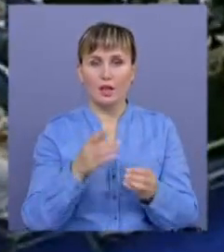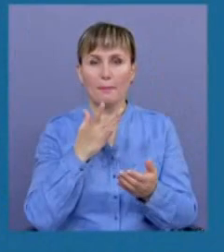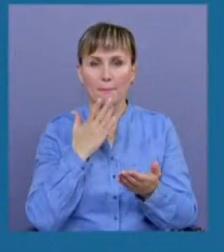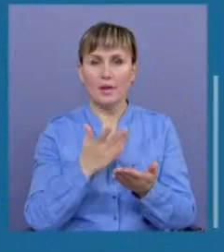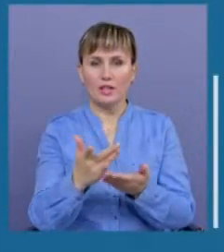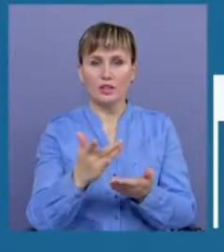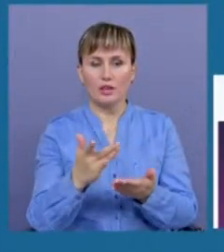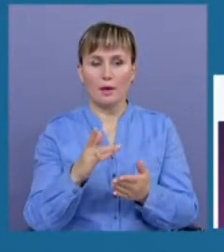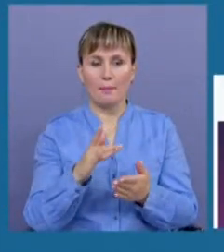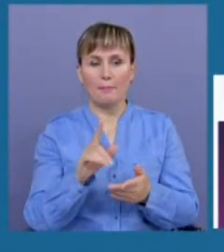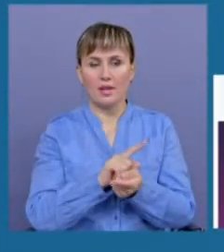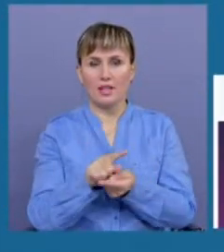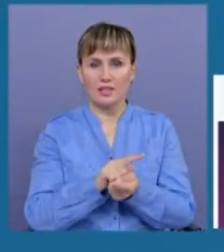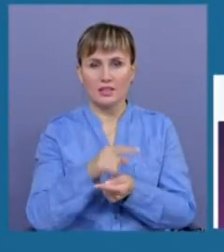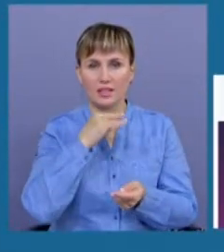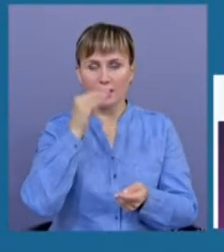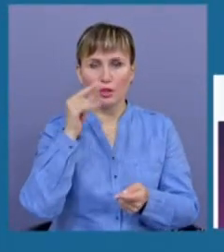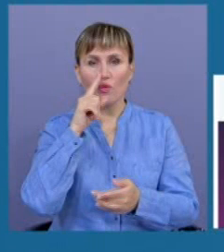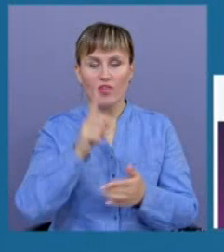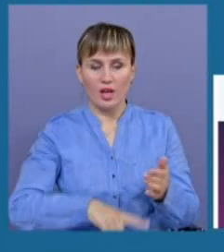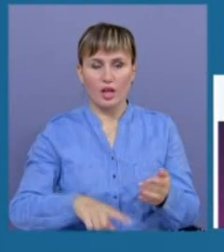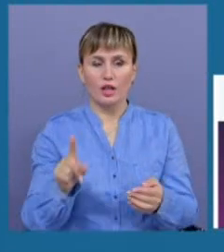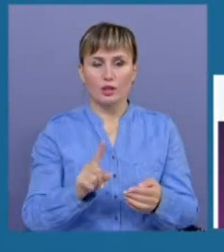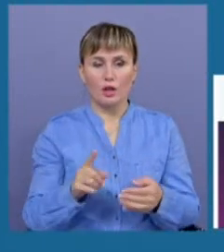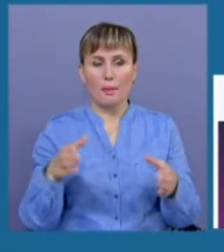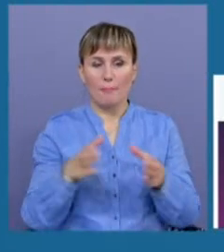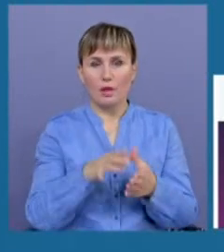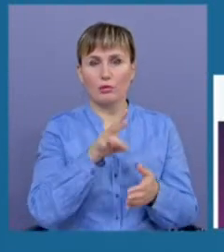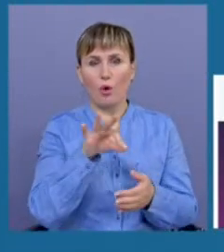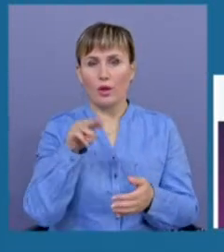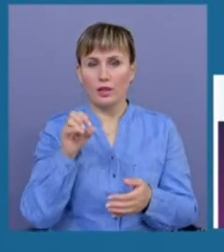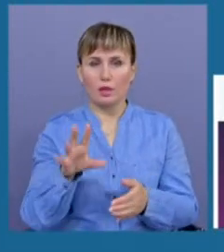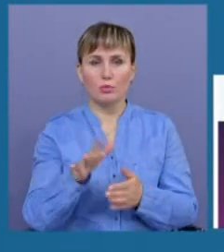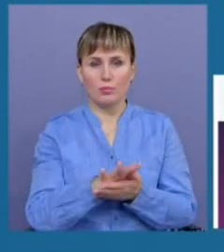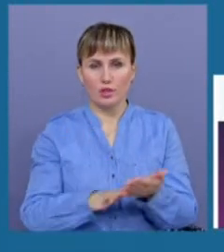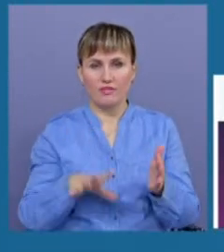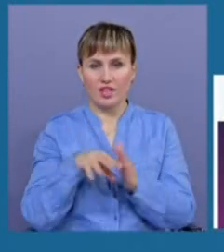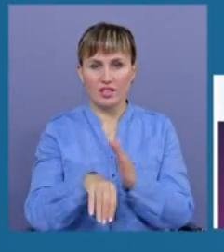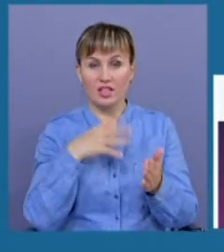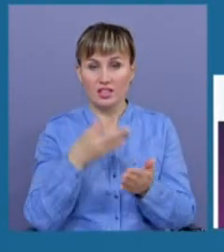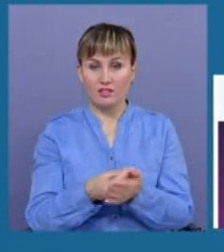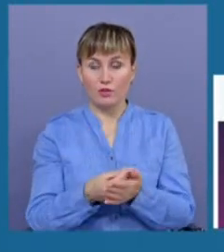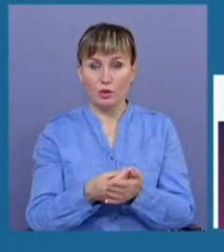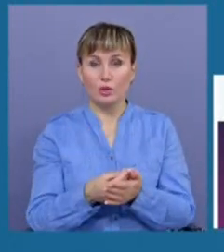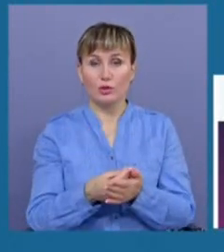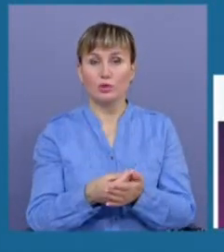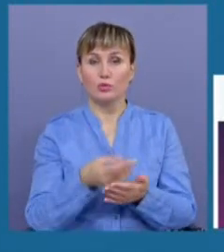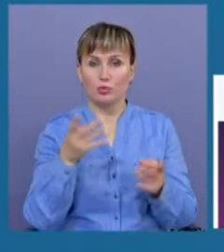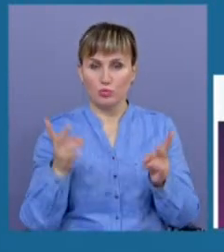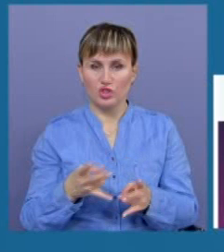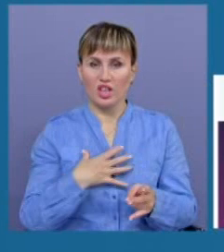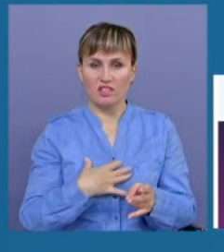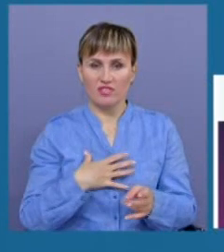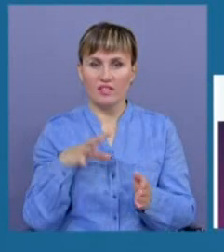политической модернизации Казахстана. Уверен, партия Нур Отан будет продолжать вносить свой существенный